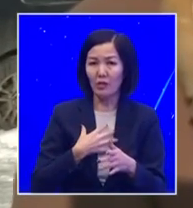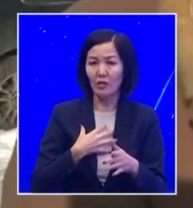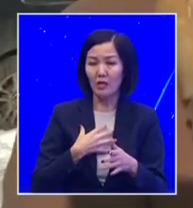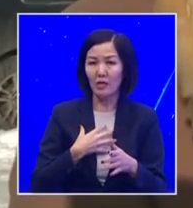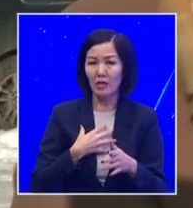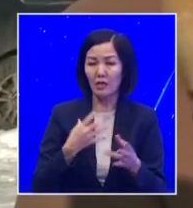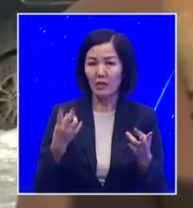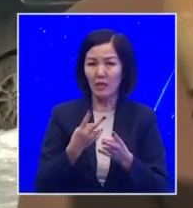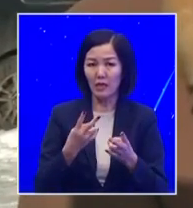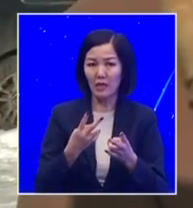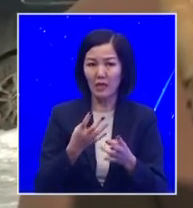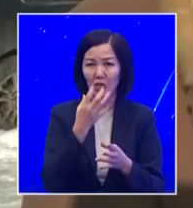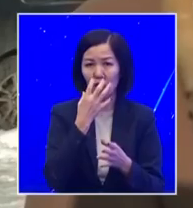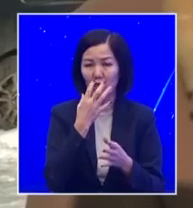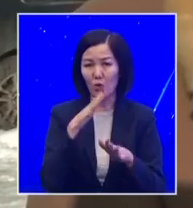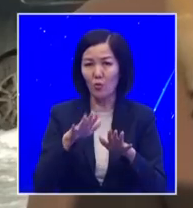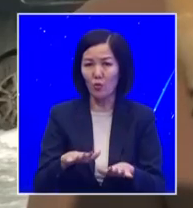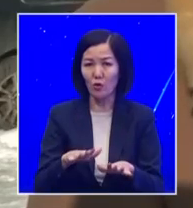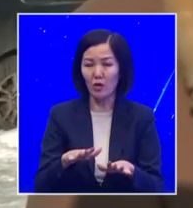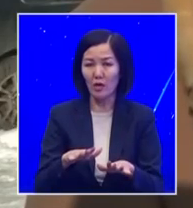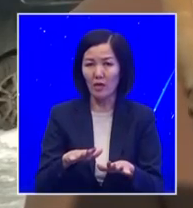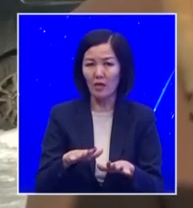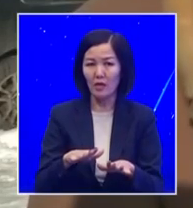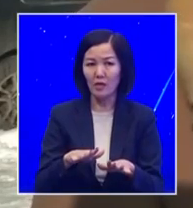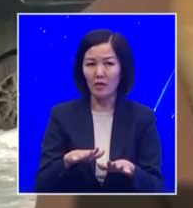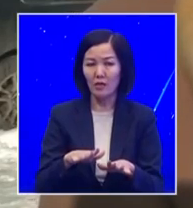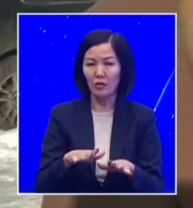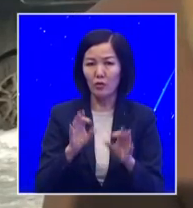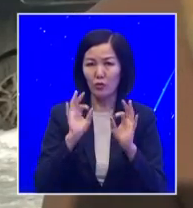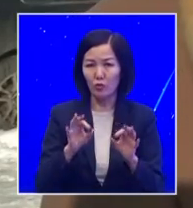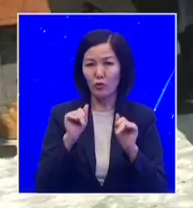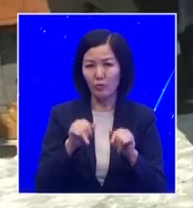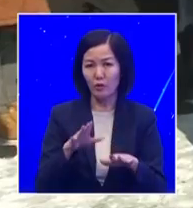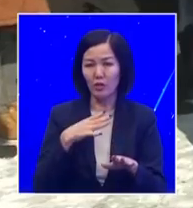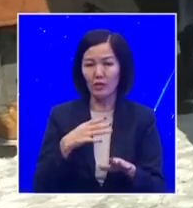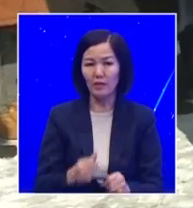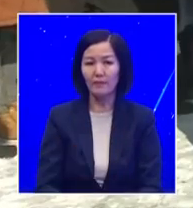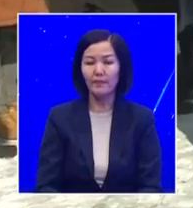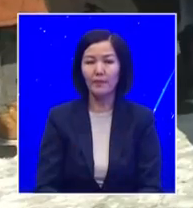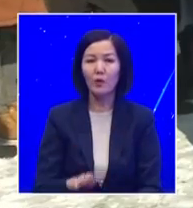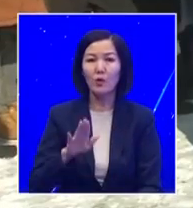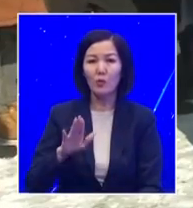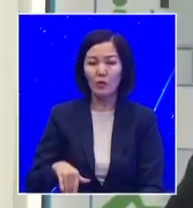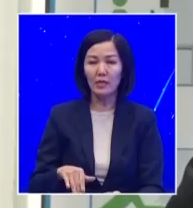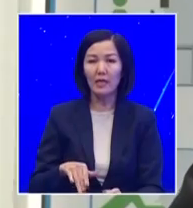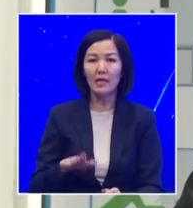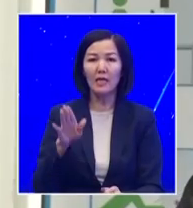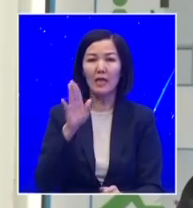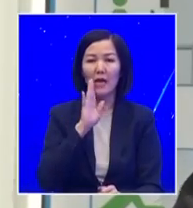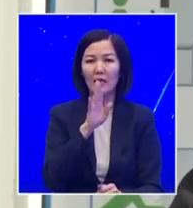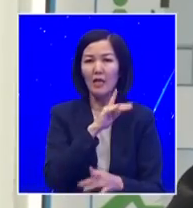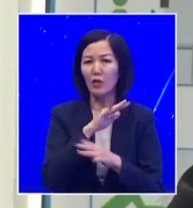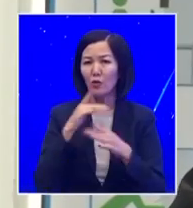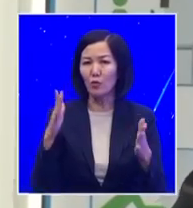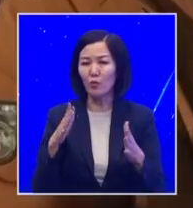Деп жаңағы осы жылы жерге қойып кетуді құптап жатқан жайымыз. Осыдан кейін көкөганалардың көбеюіне